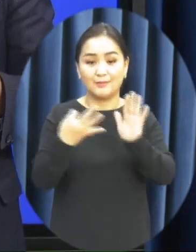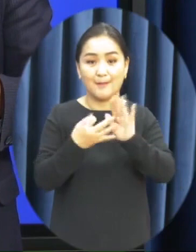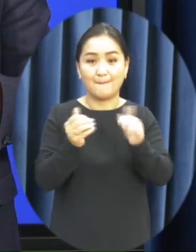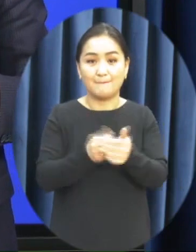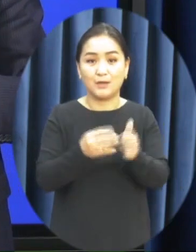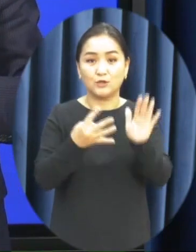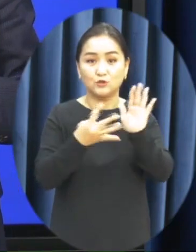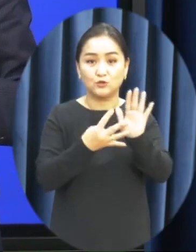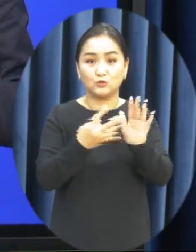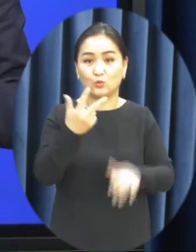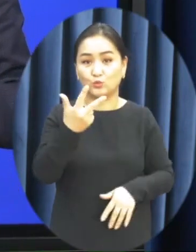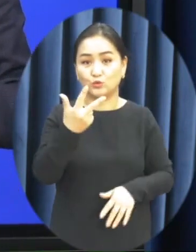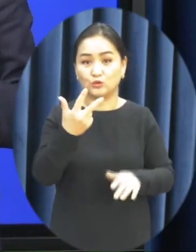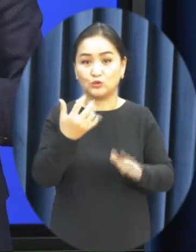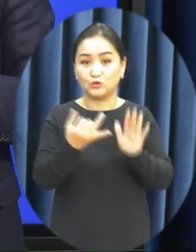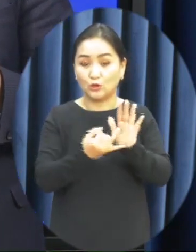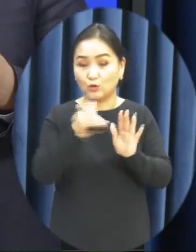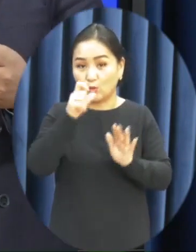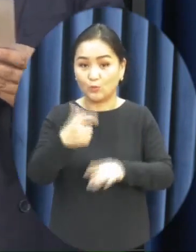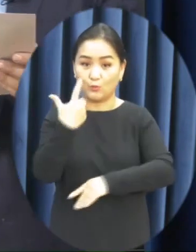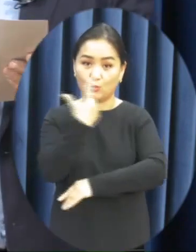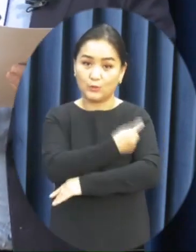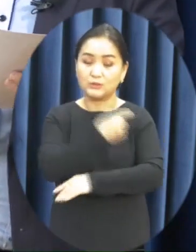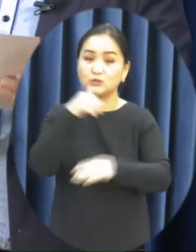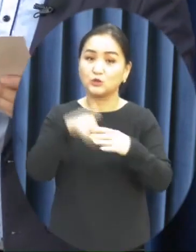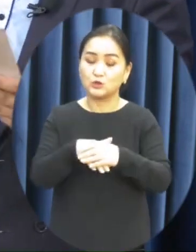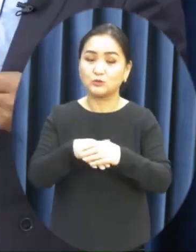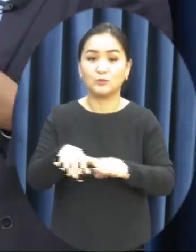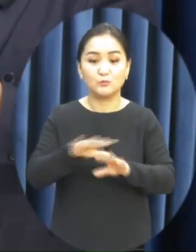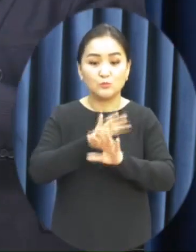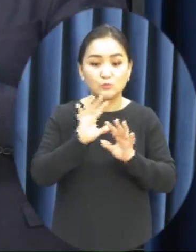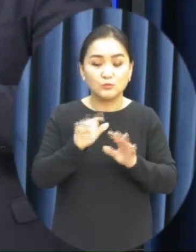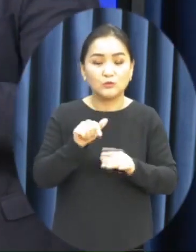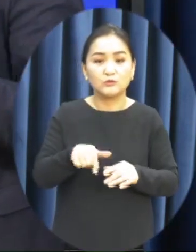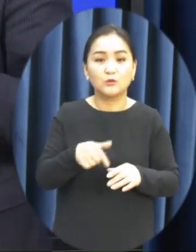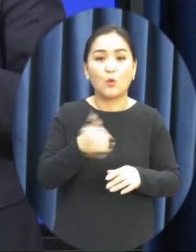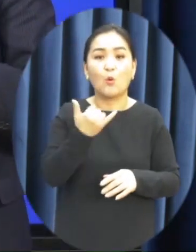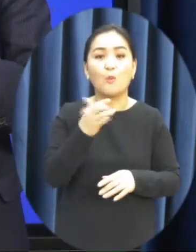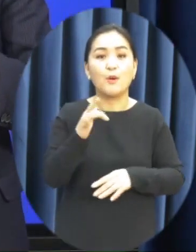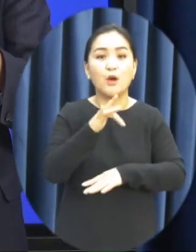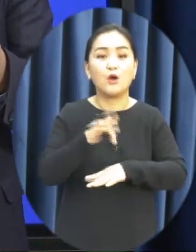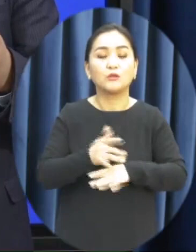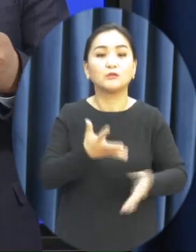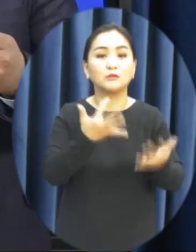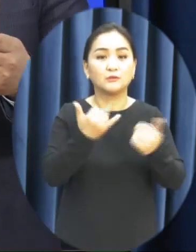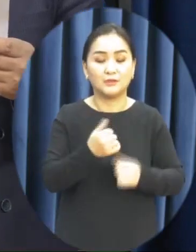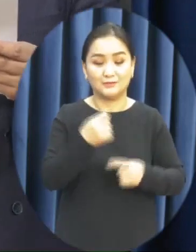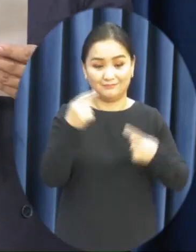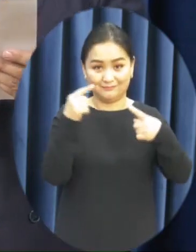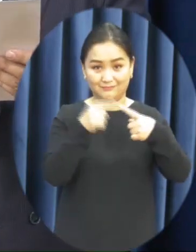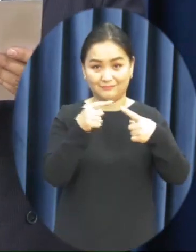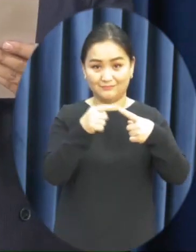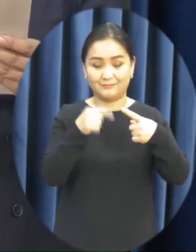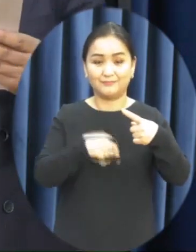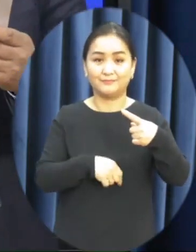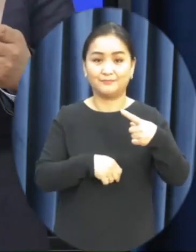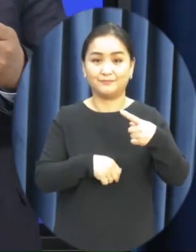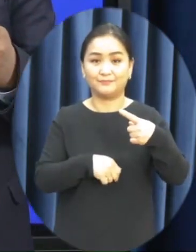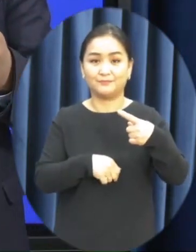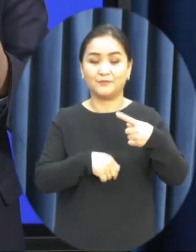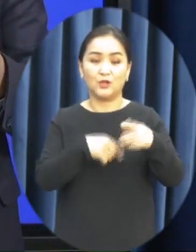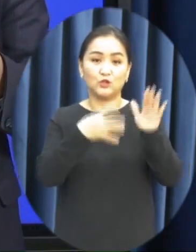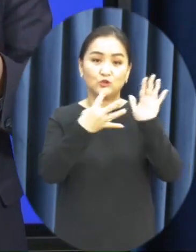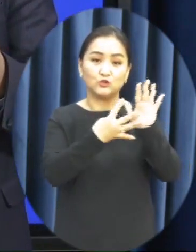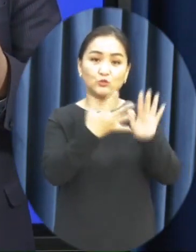ས